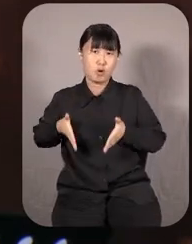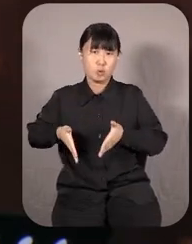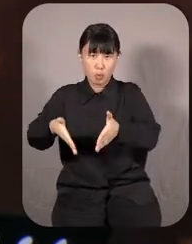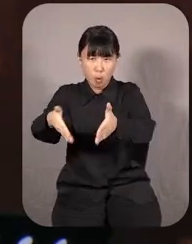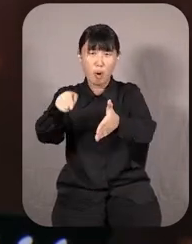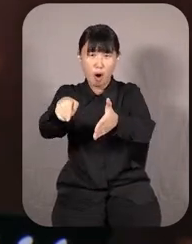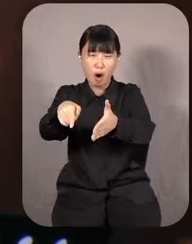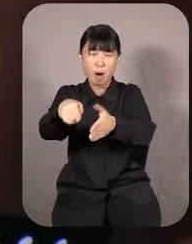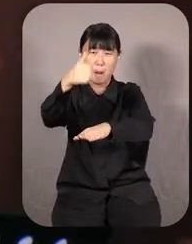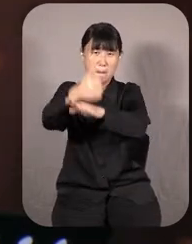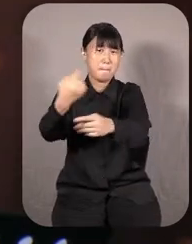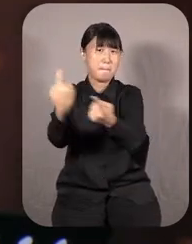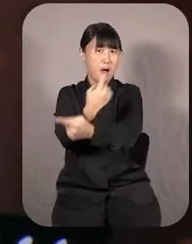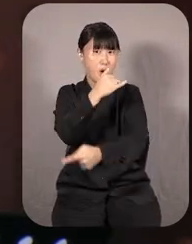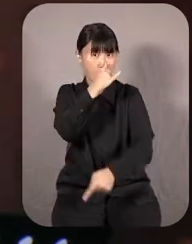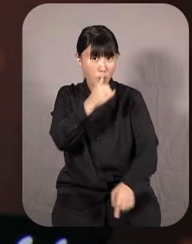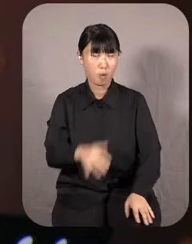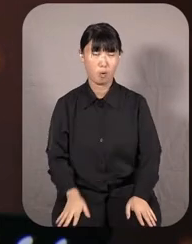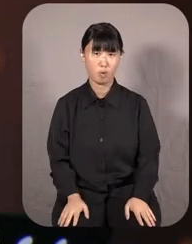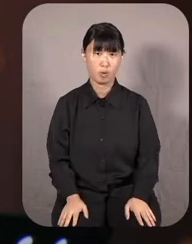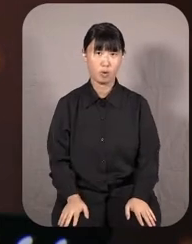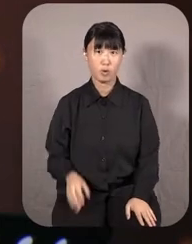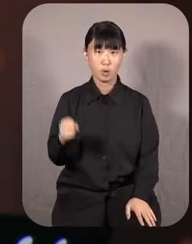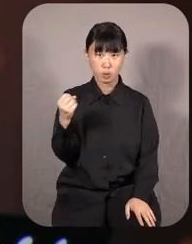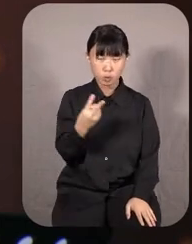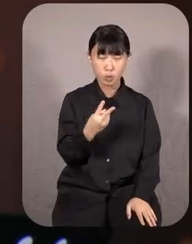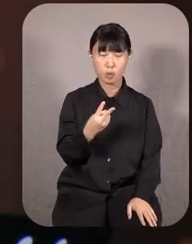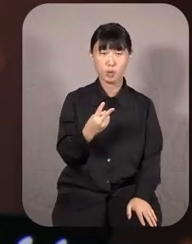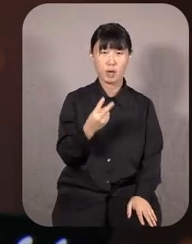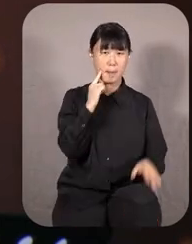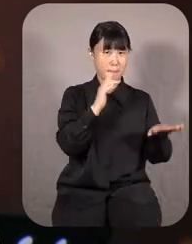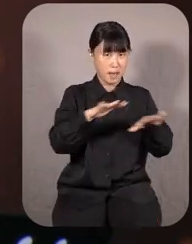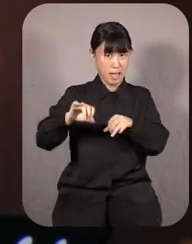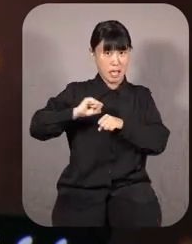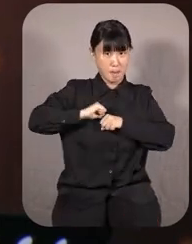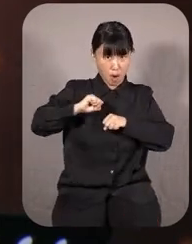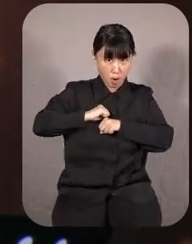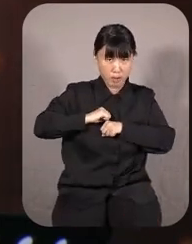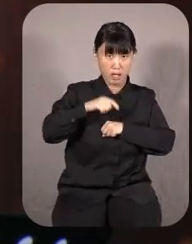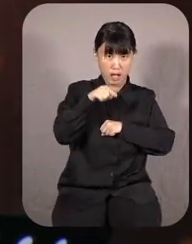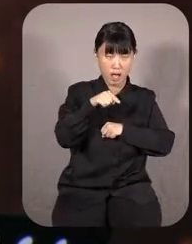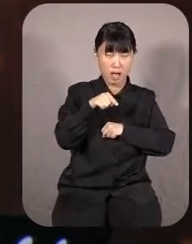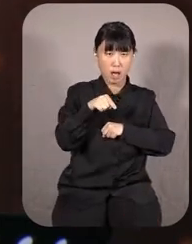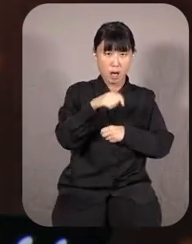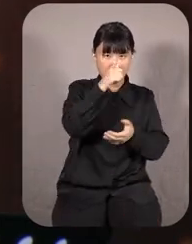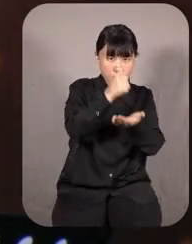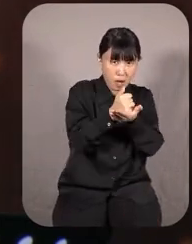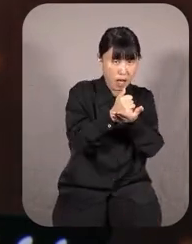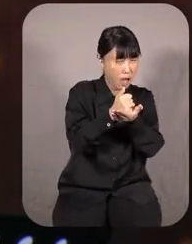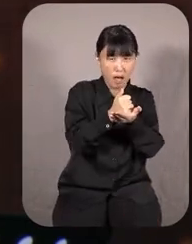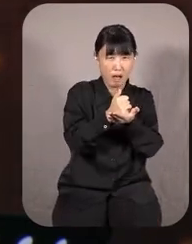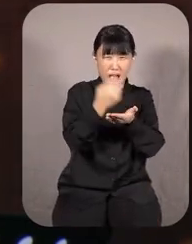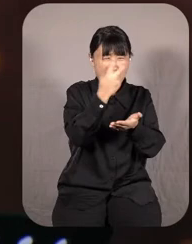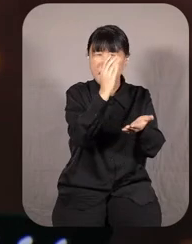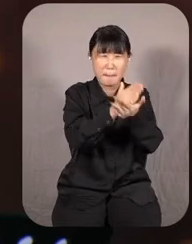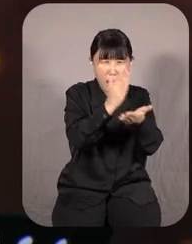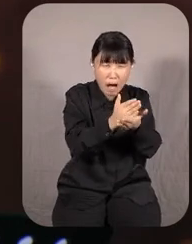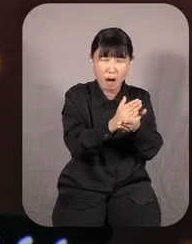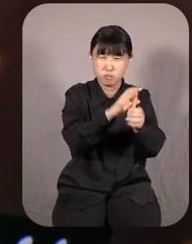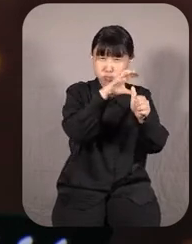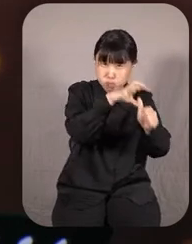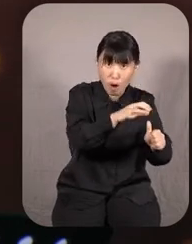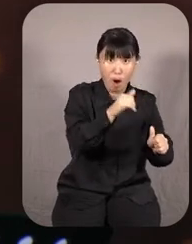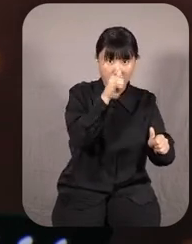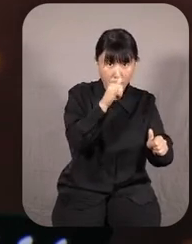저질렀습니다. 해병대 사건 수사에 대한 외압을 행사했고 일본의 식민지 범죄 역사와 핵폐수